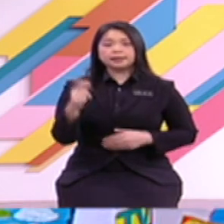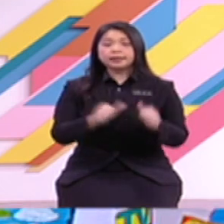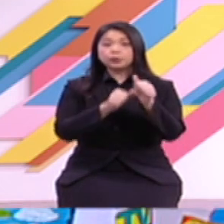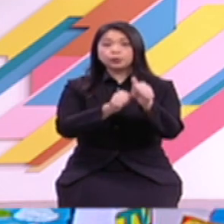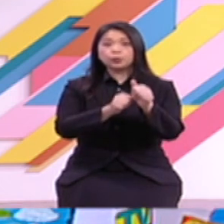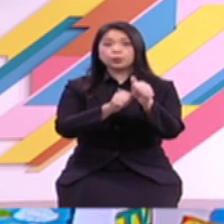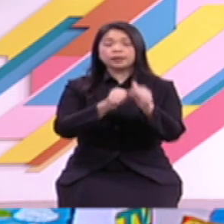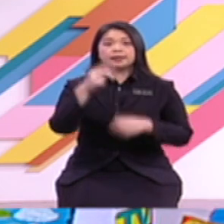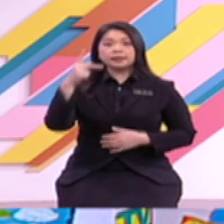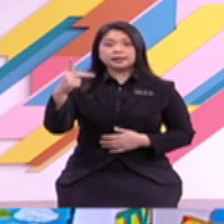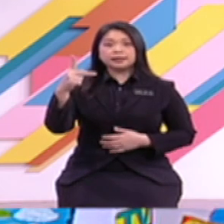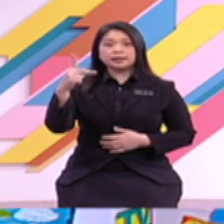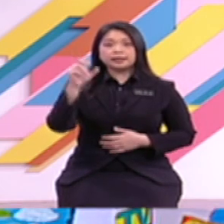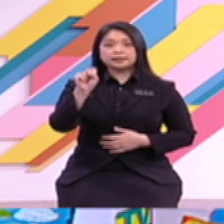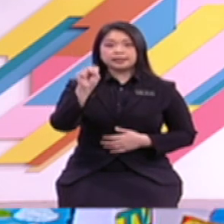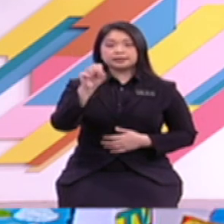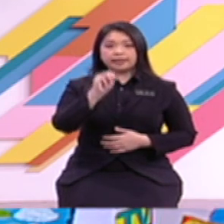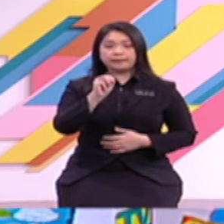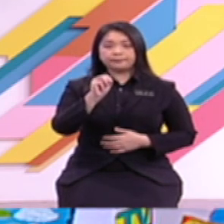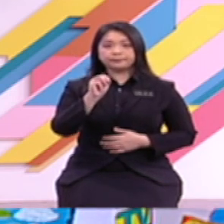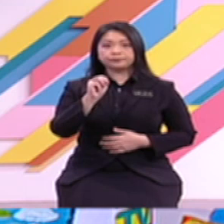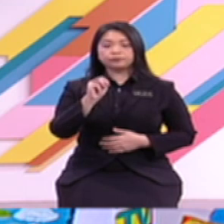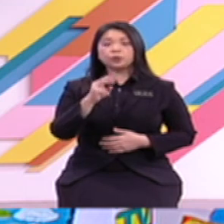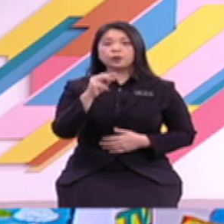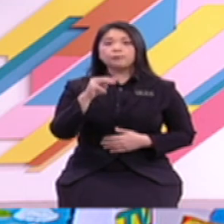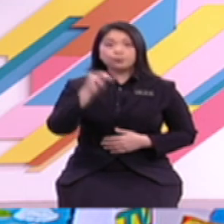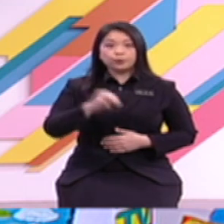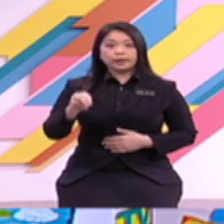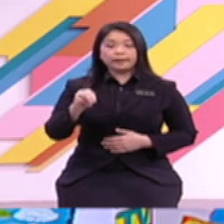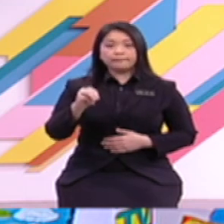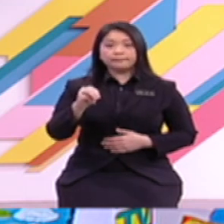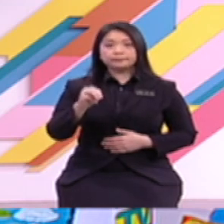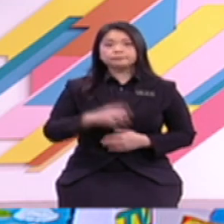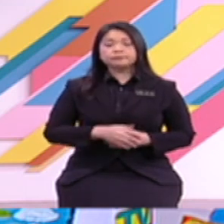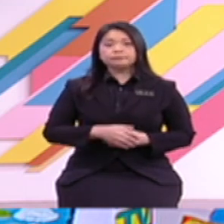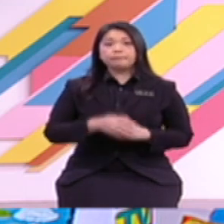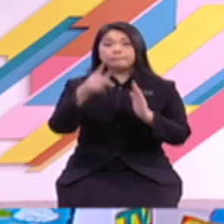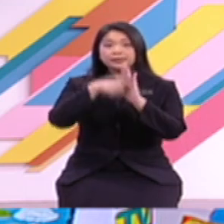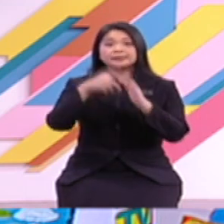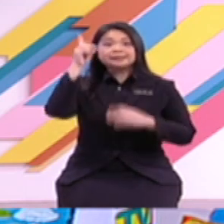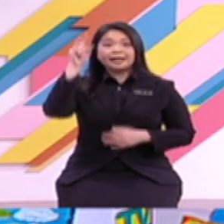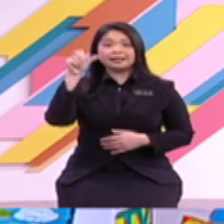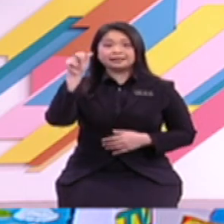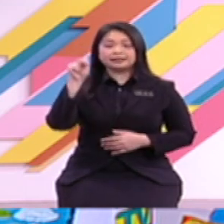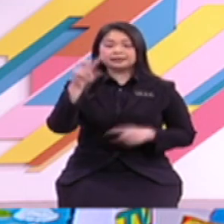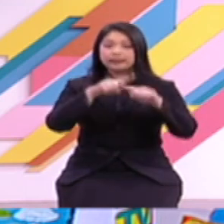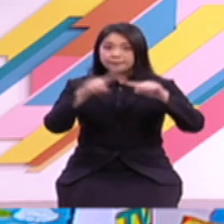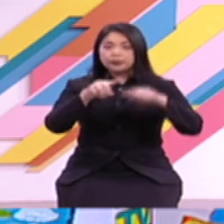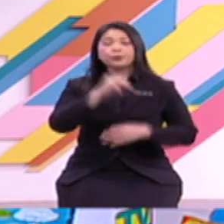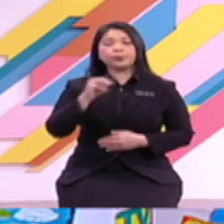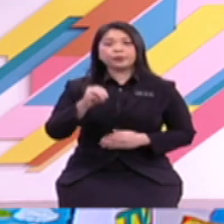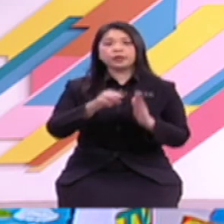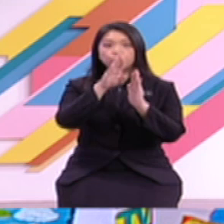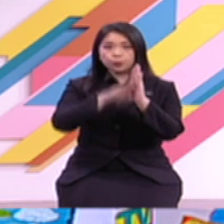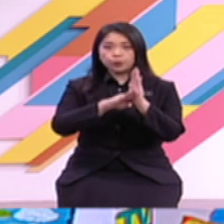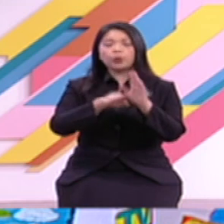GSM yang muritno saja yaitu ini harus perdana namun murid murid berkeperluan khas penglihatan dan juga pendengaran